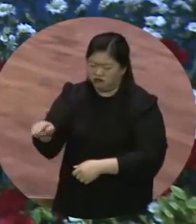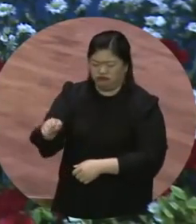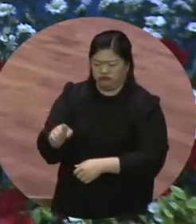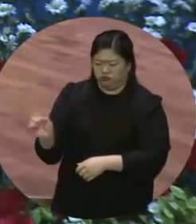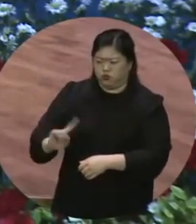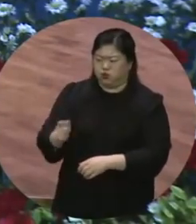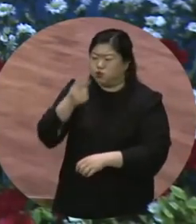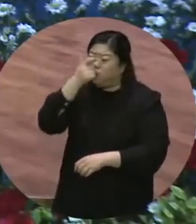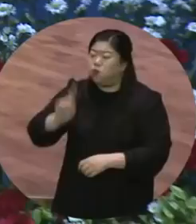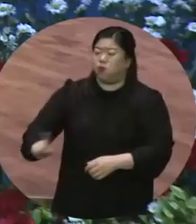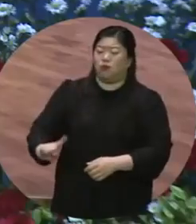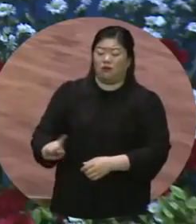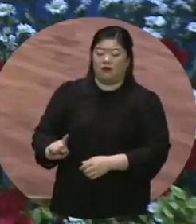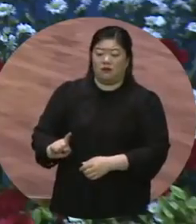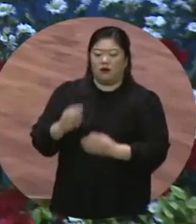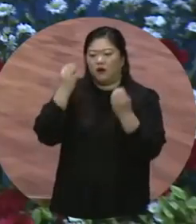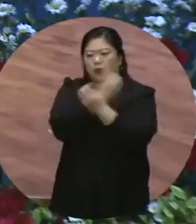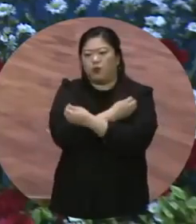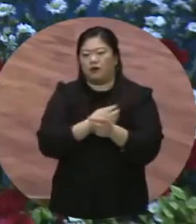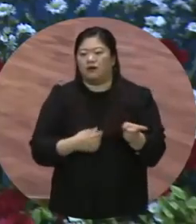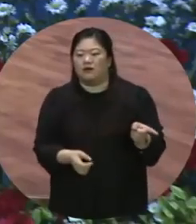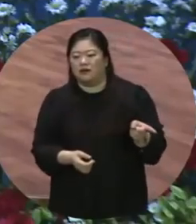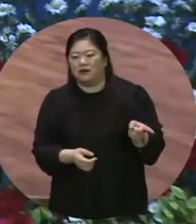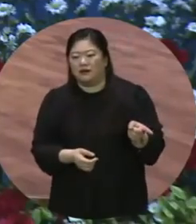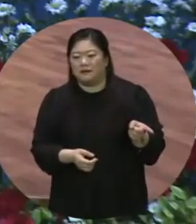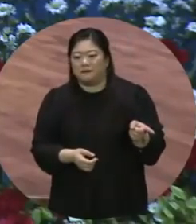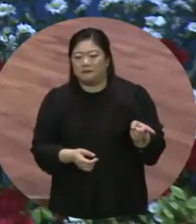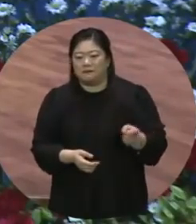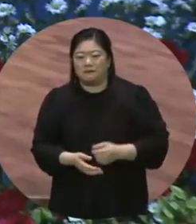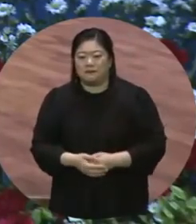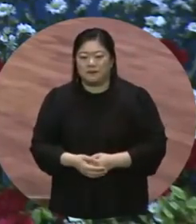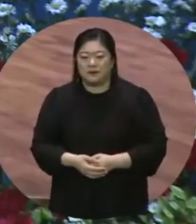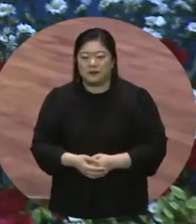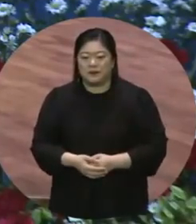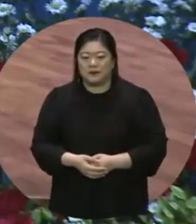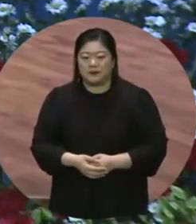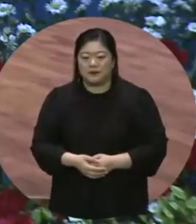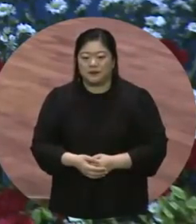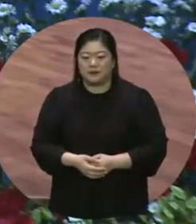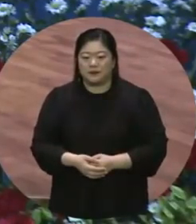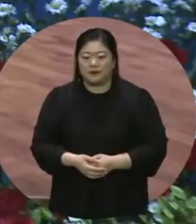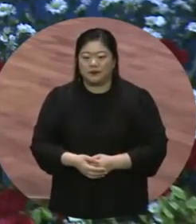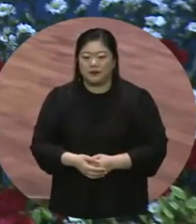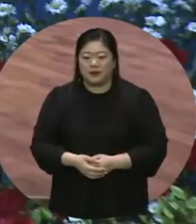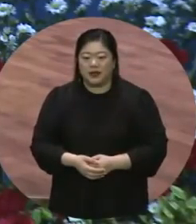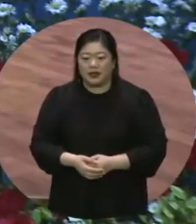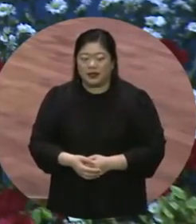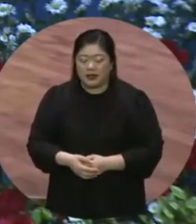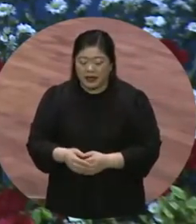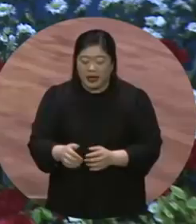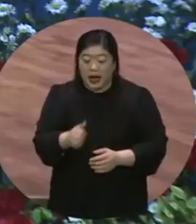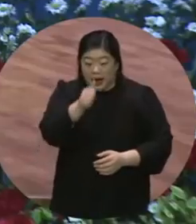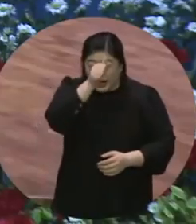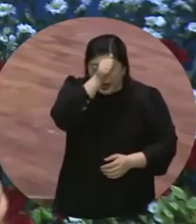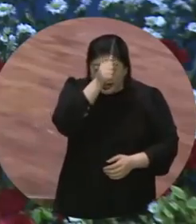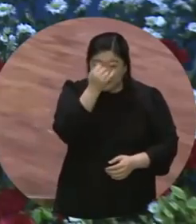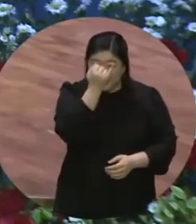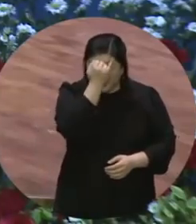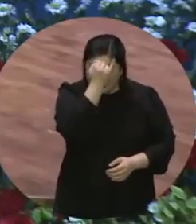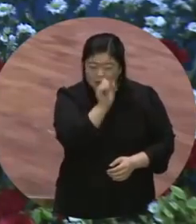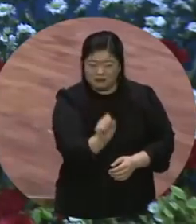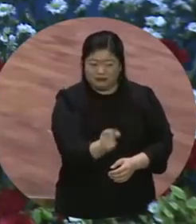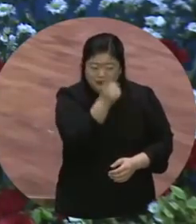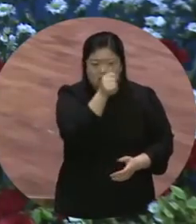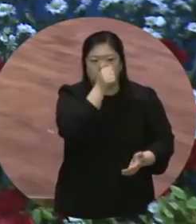말씀에 불순종하면서부터 인류의 죄 문제가 시작되었습니다. 그래서 범죄한 인간은